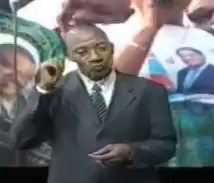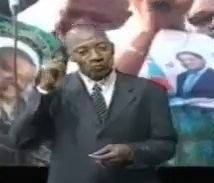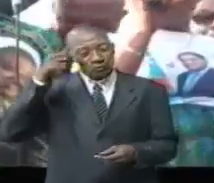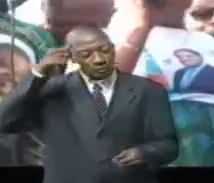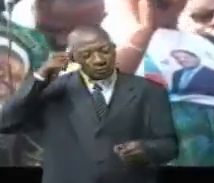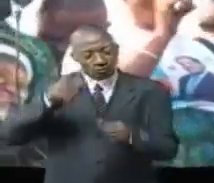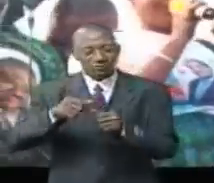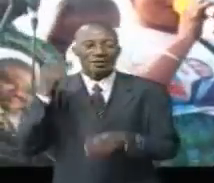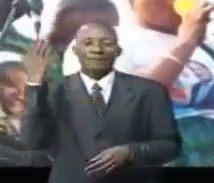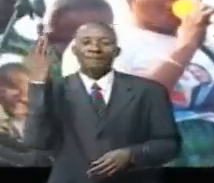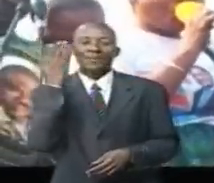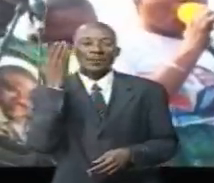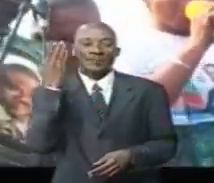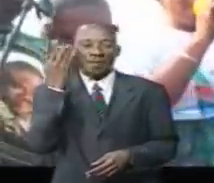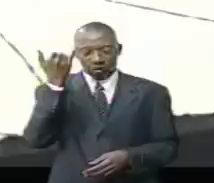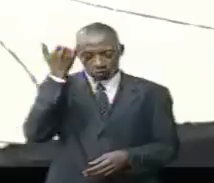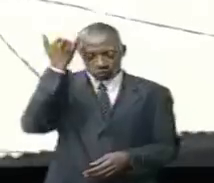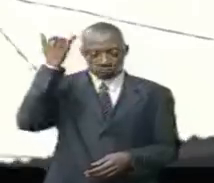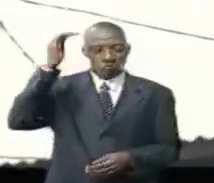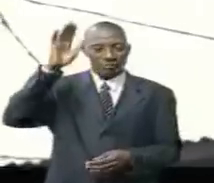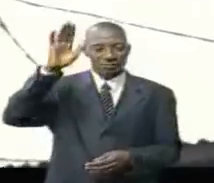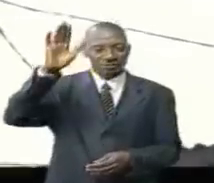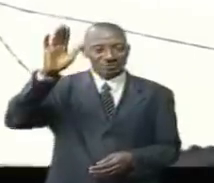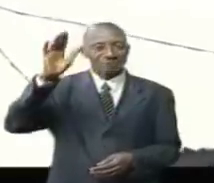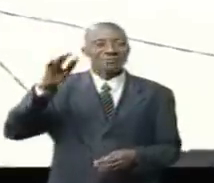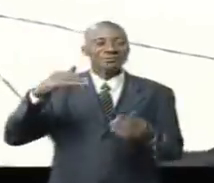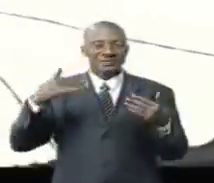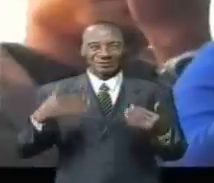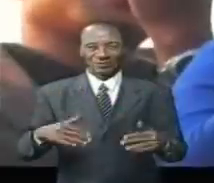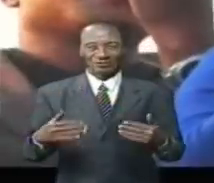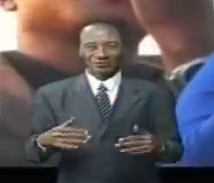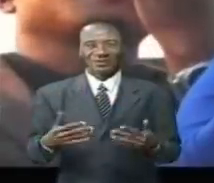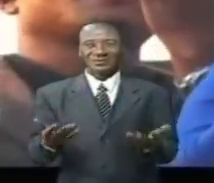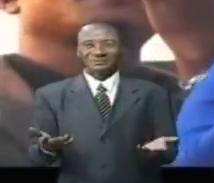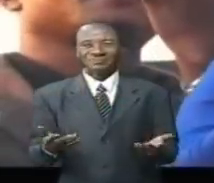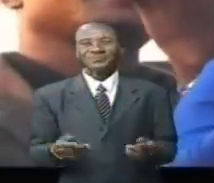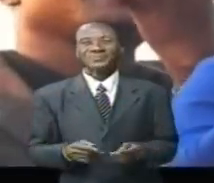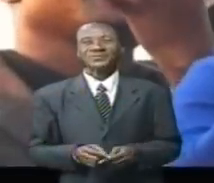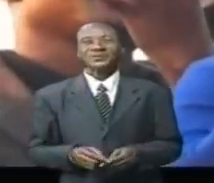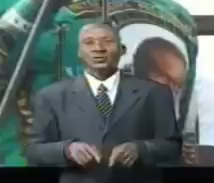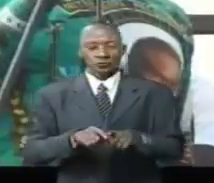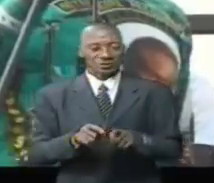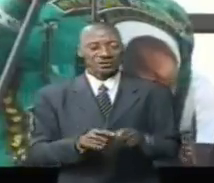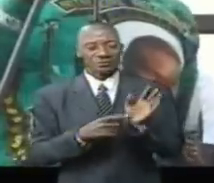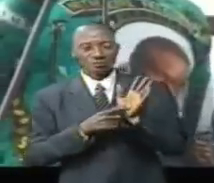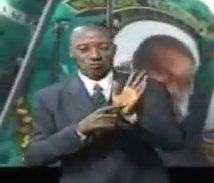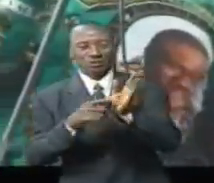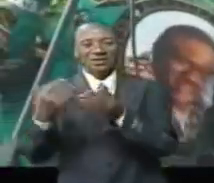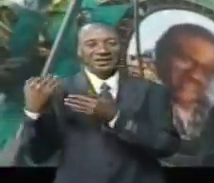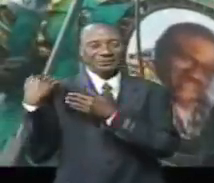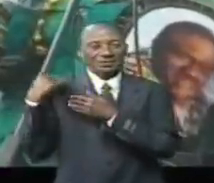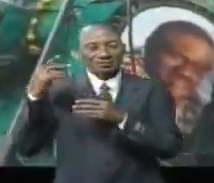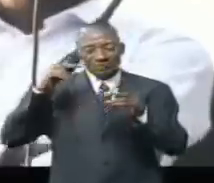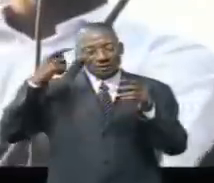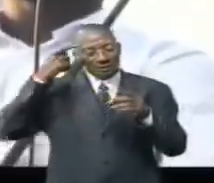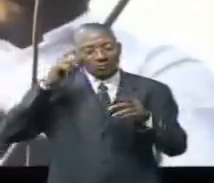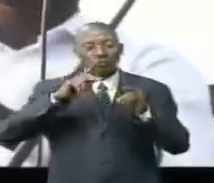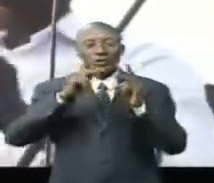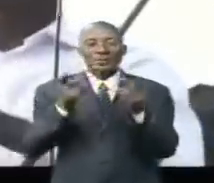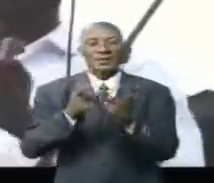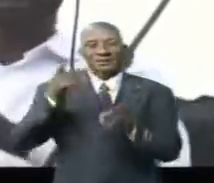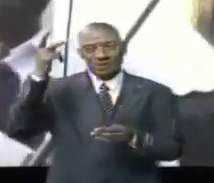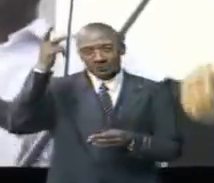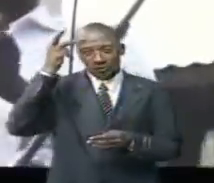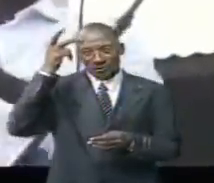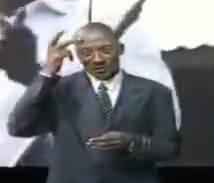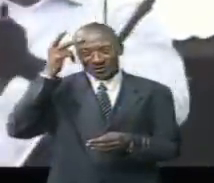cette rencontre, la présentation de cadres de l'APA, de son parti politique Union Congolaise pour le Changement et d'autres associations.